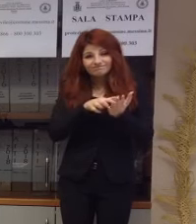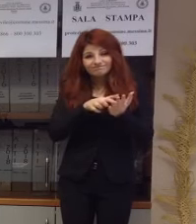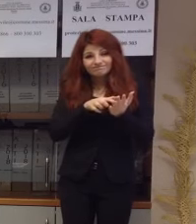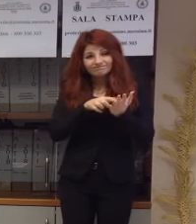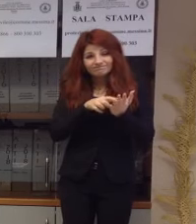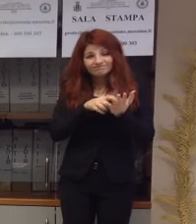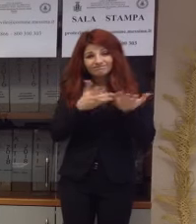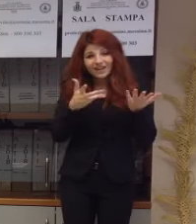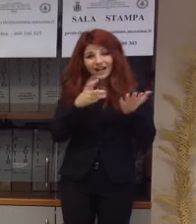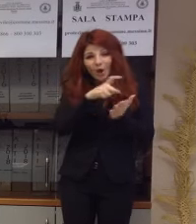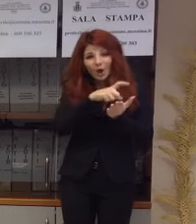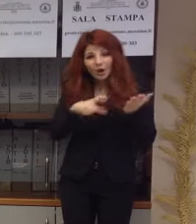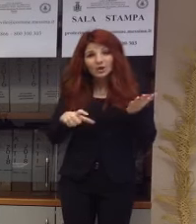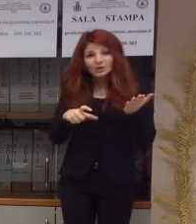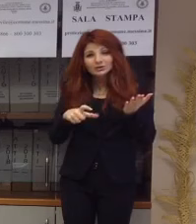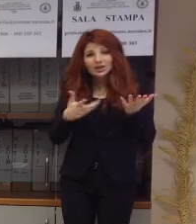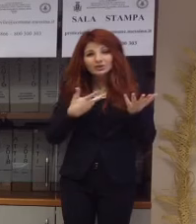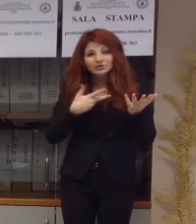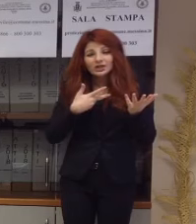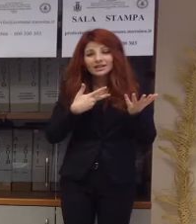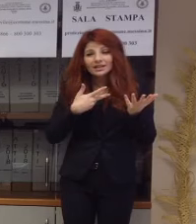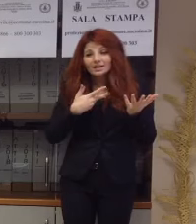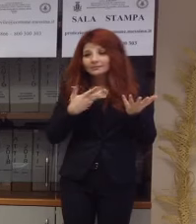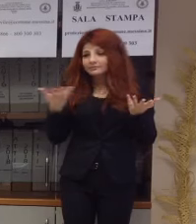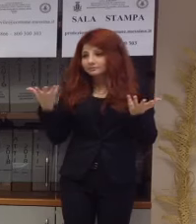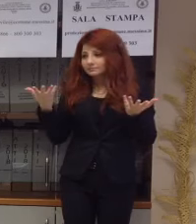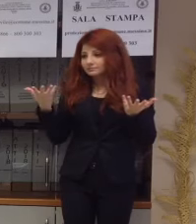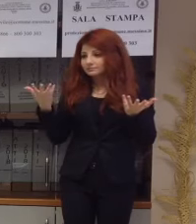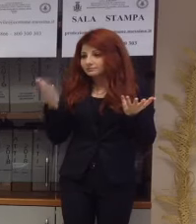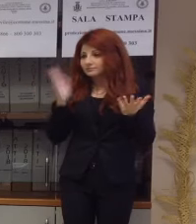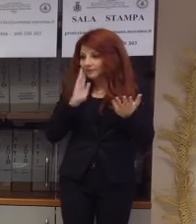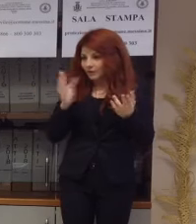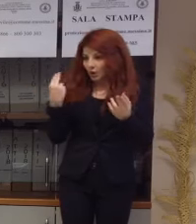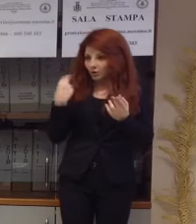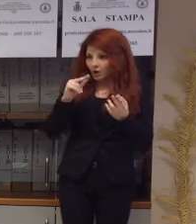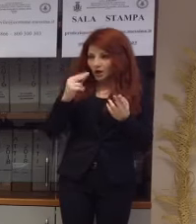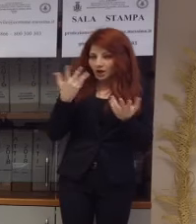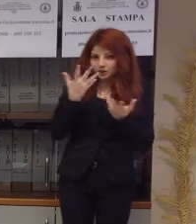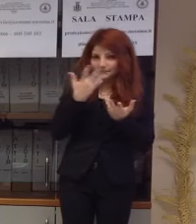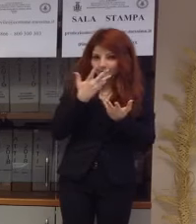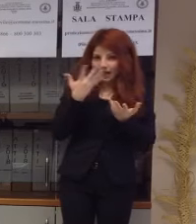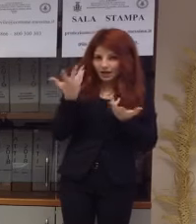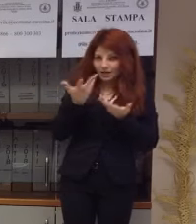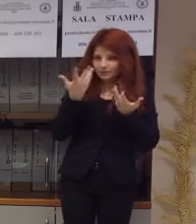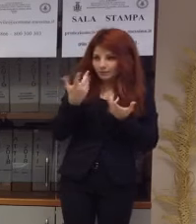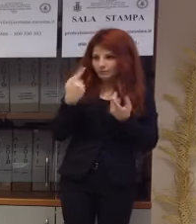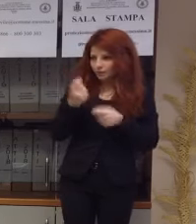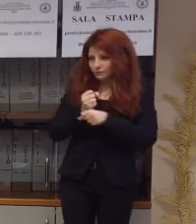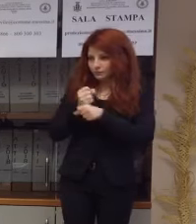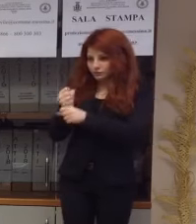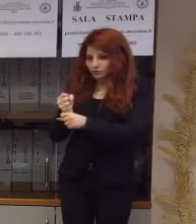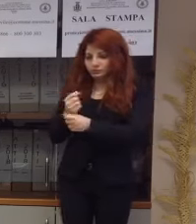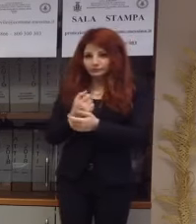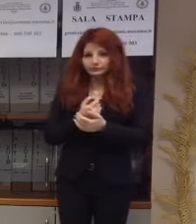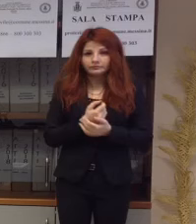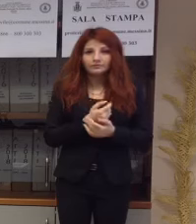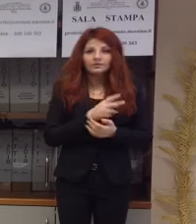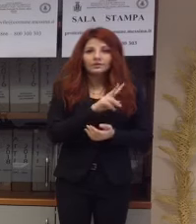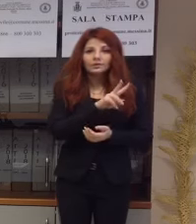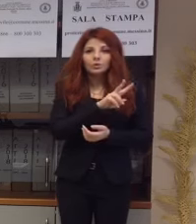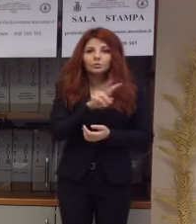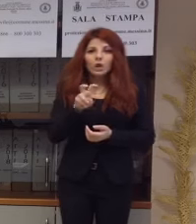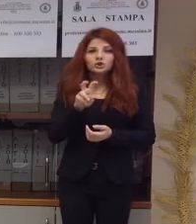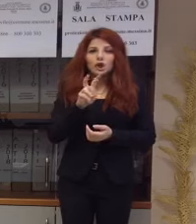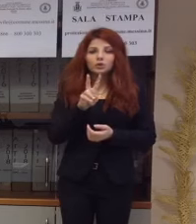intanto con la sospensione, Alessandra, correggimi se sbaglio, che ora ti passo il microfono, di 202